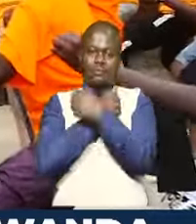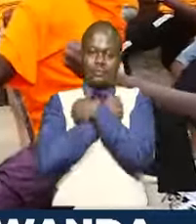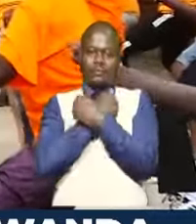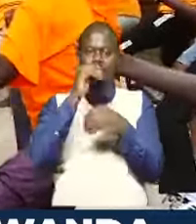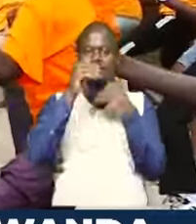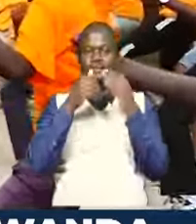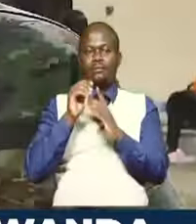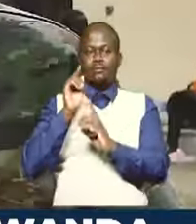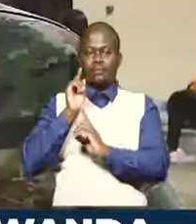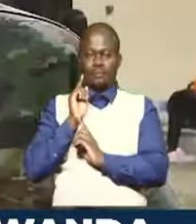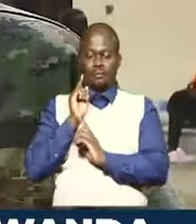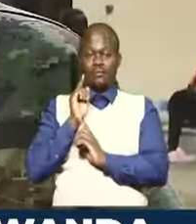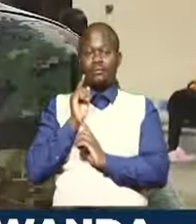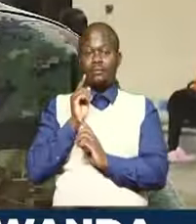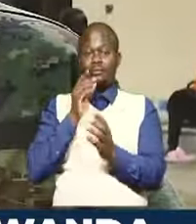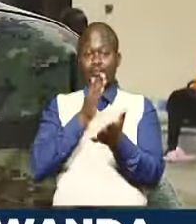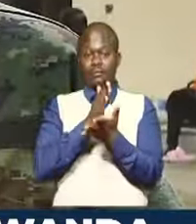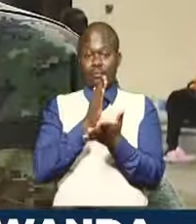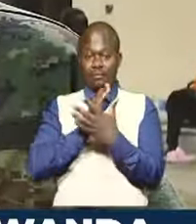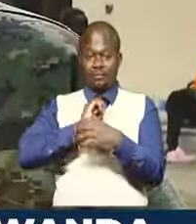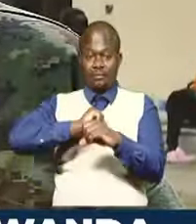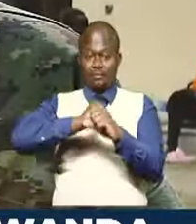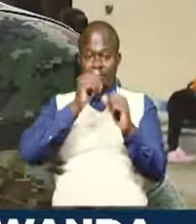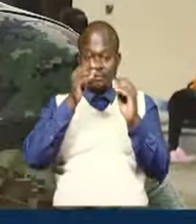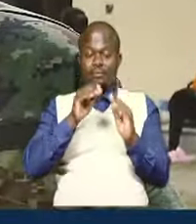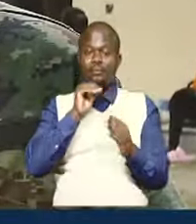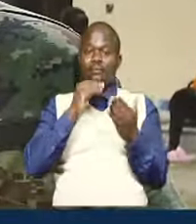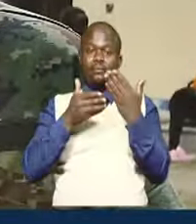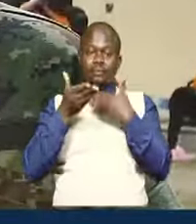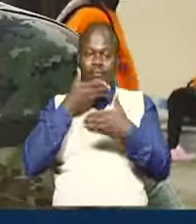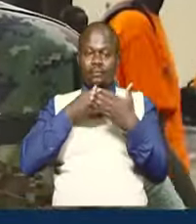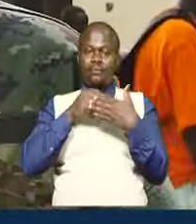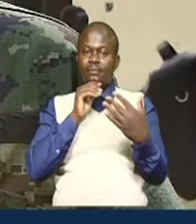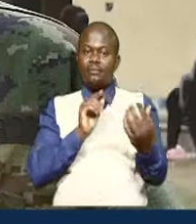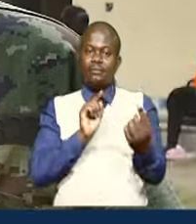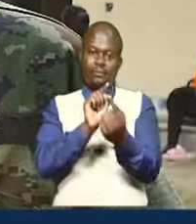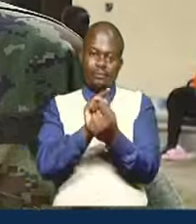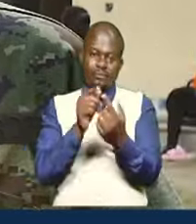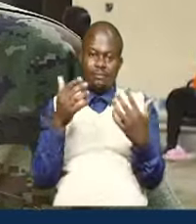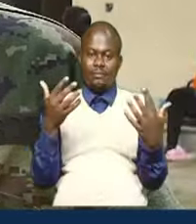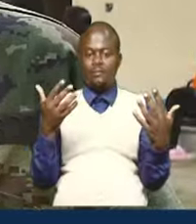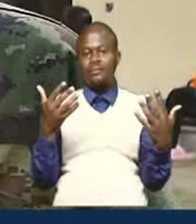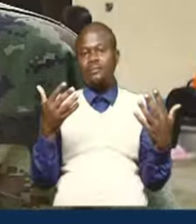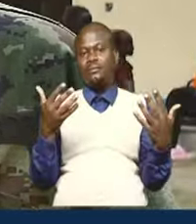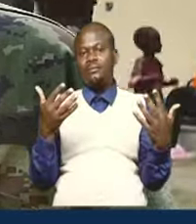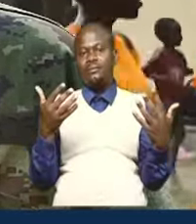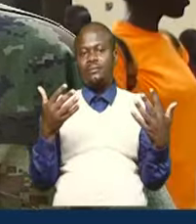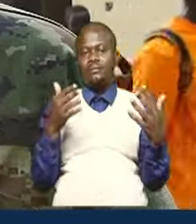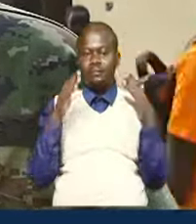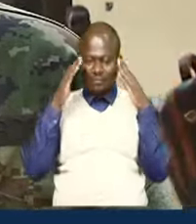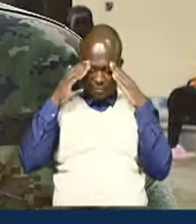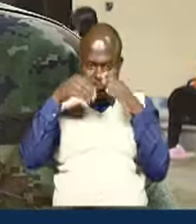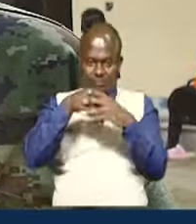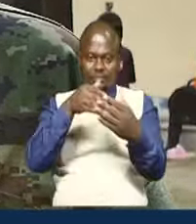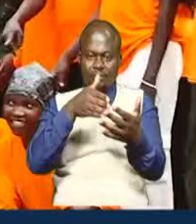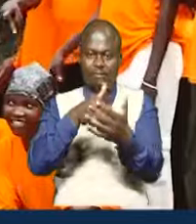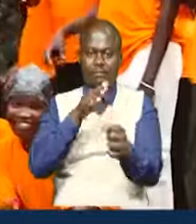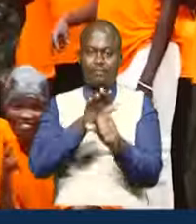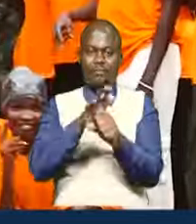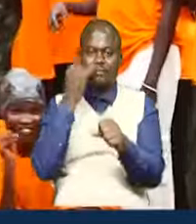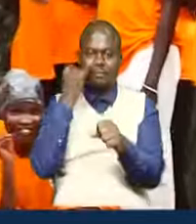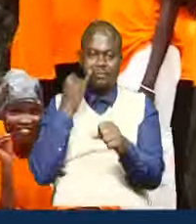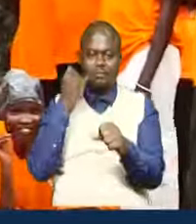z'umutekano. Buriya kurinda umuntu mutaganira mudahura ubushizemo bariyeri ikomeye cyane ku